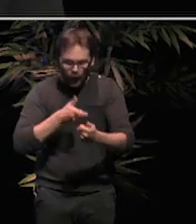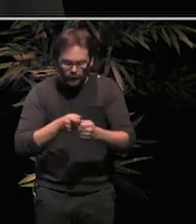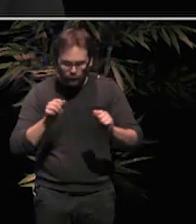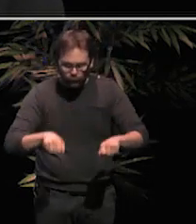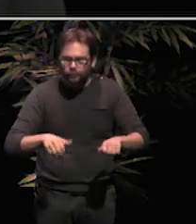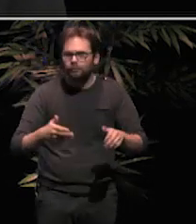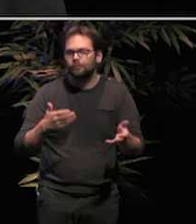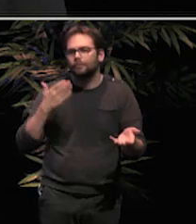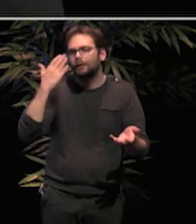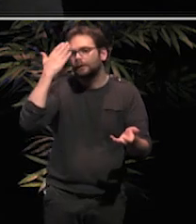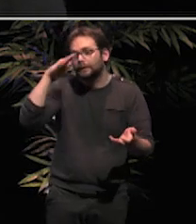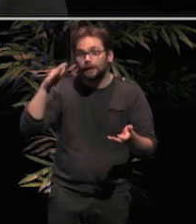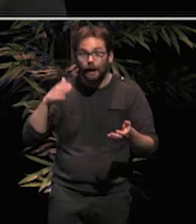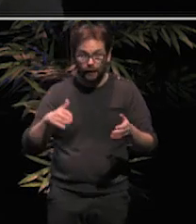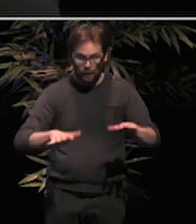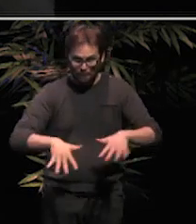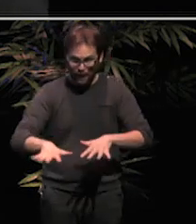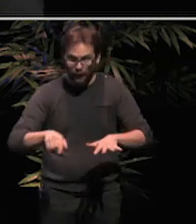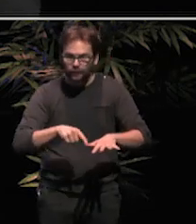navigue dans un élément qui est en mouvement,